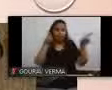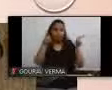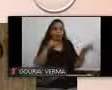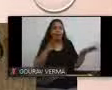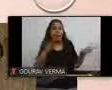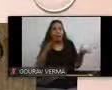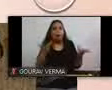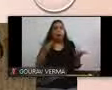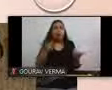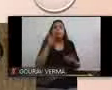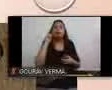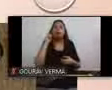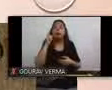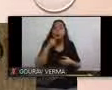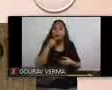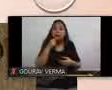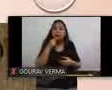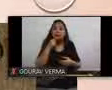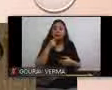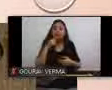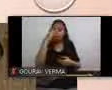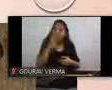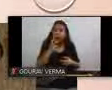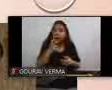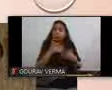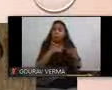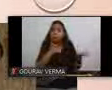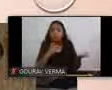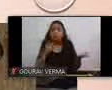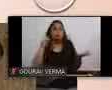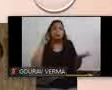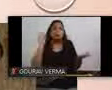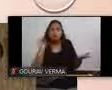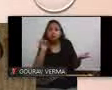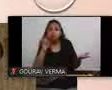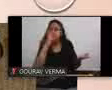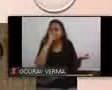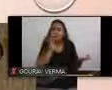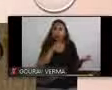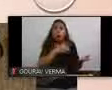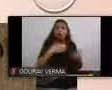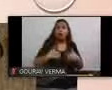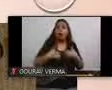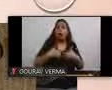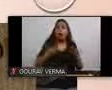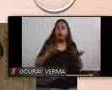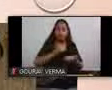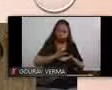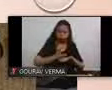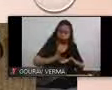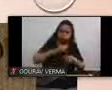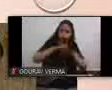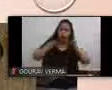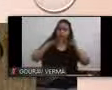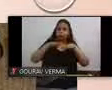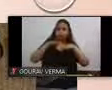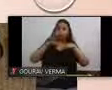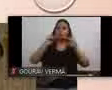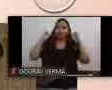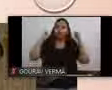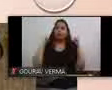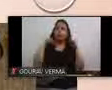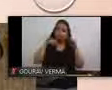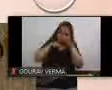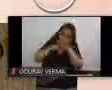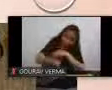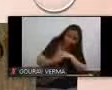वो इंटरेस्ट होएगा. वो चल के अगर सोफा के नीचे उसका बॉल चला गया तो वो उसको दिखाई देगा, वो